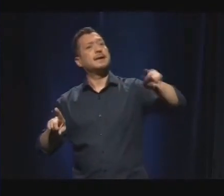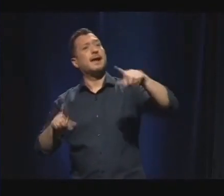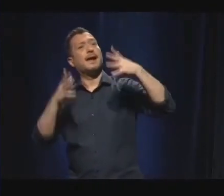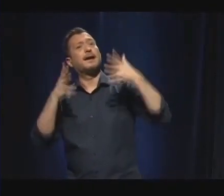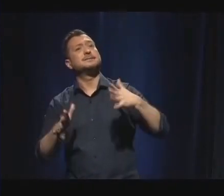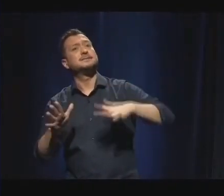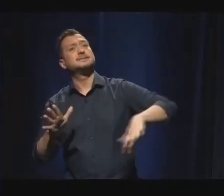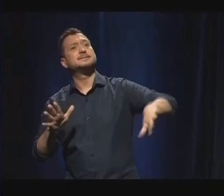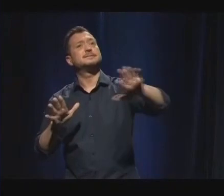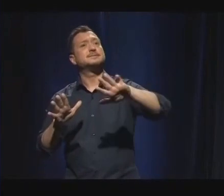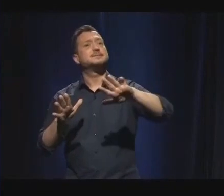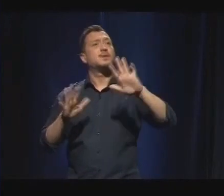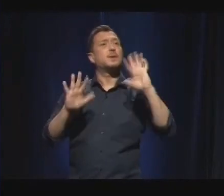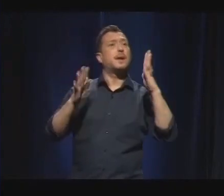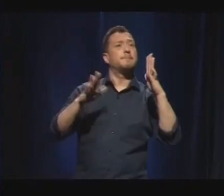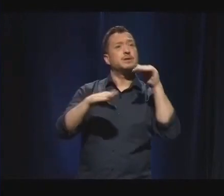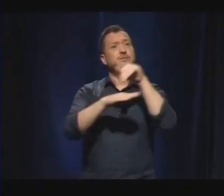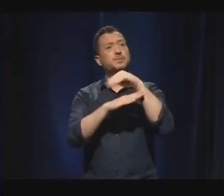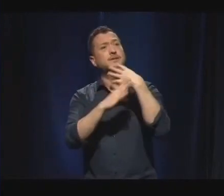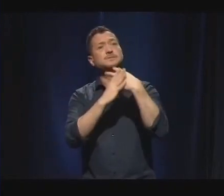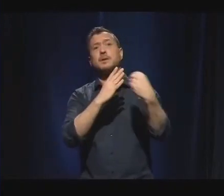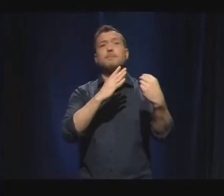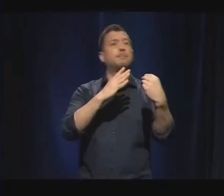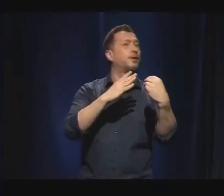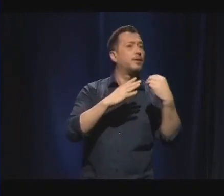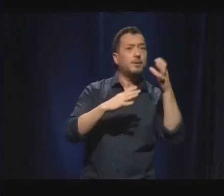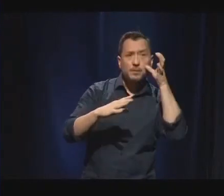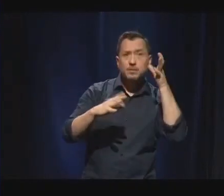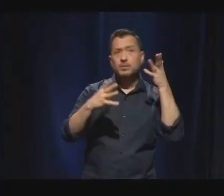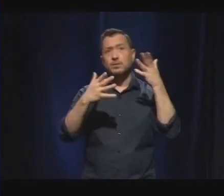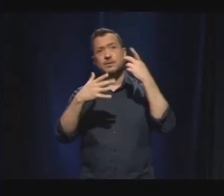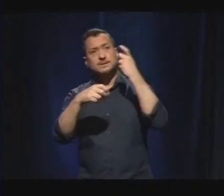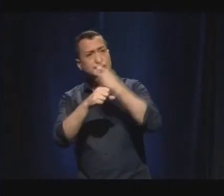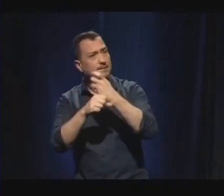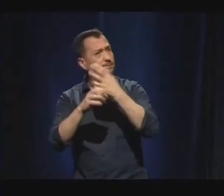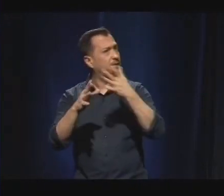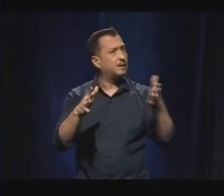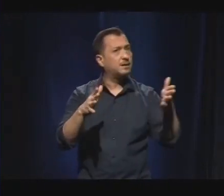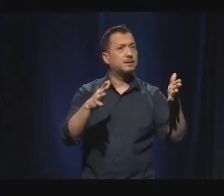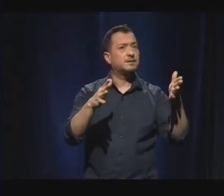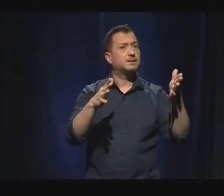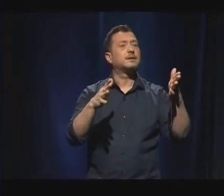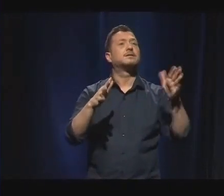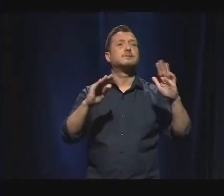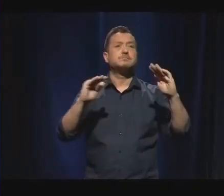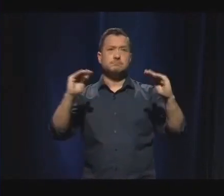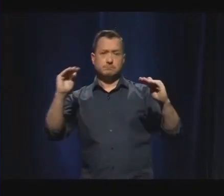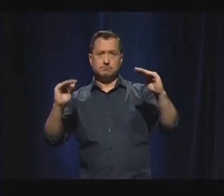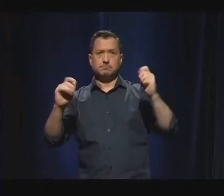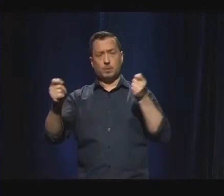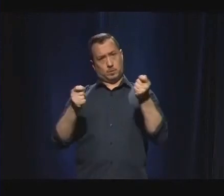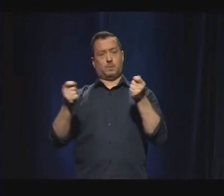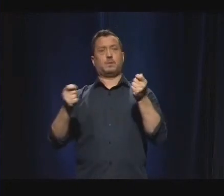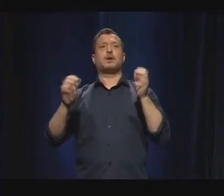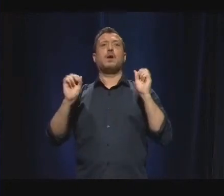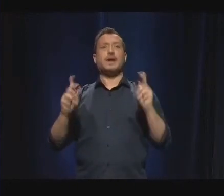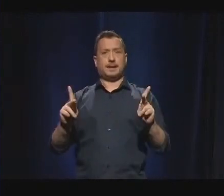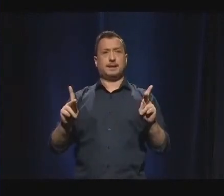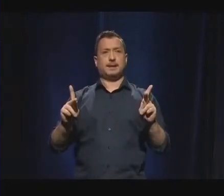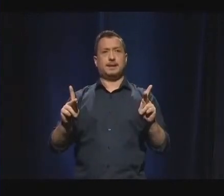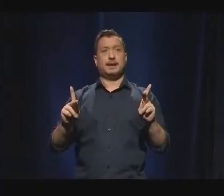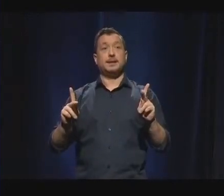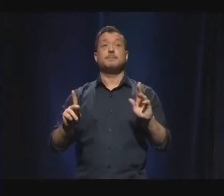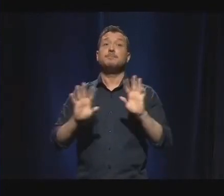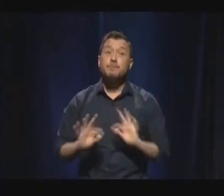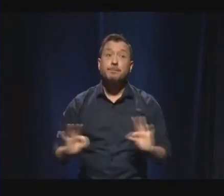on va être en mesure, à mon avis, d'être en contrôle. Mais on va voir des nombres de cas. Ce qui est important, c'est de respecter toutes les